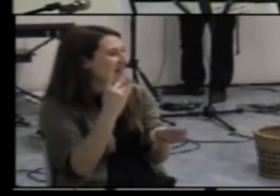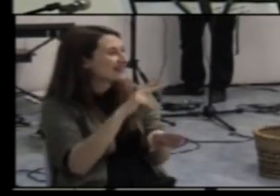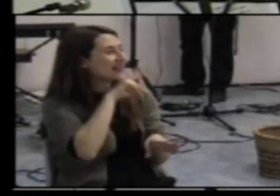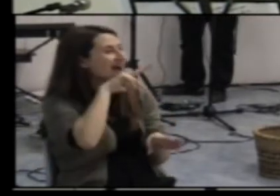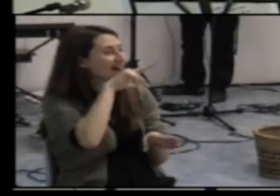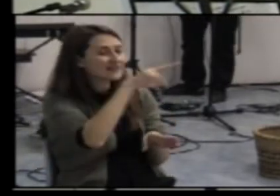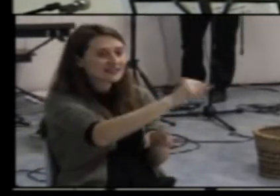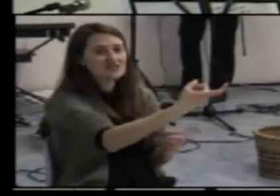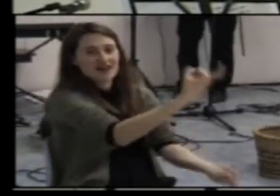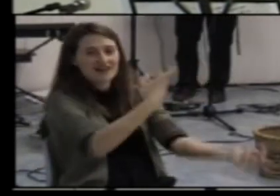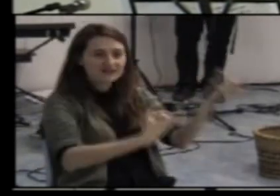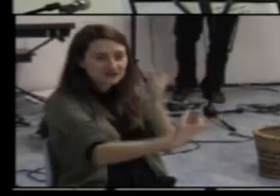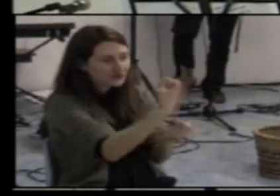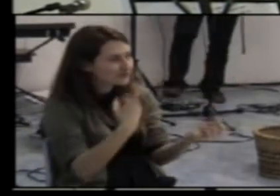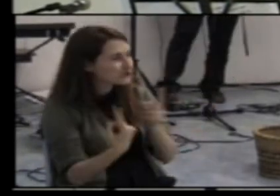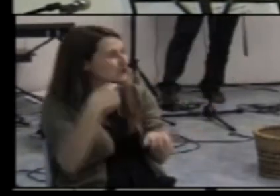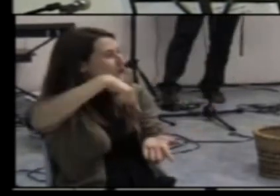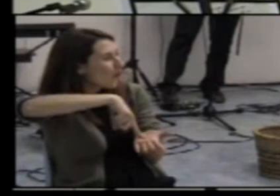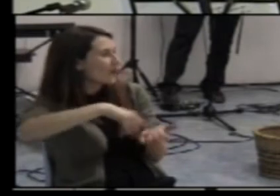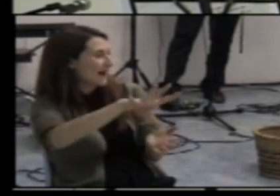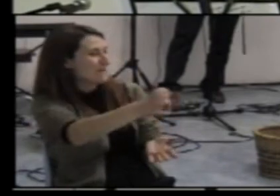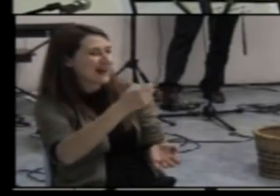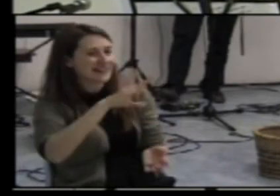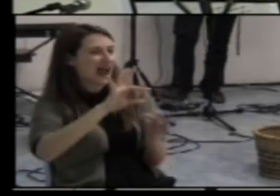luccica. Dai, vieni,